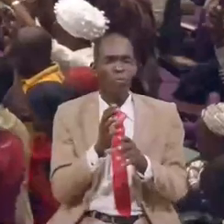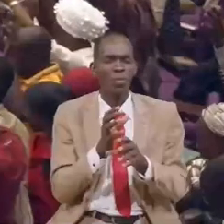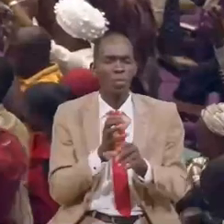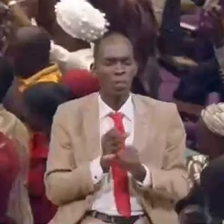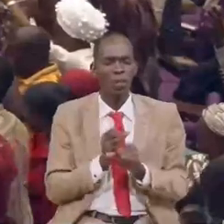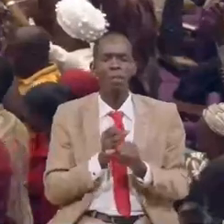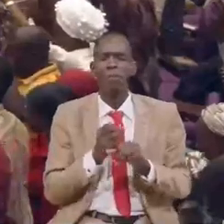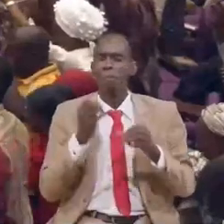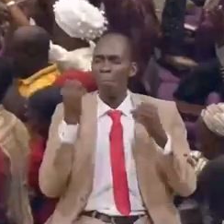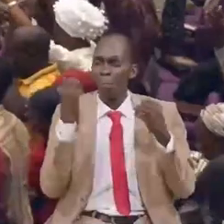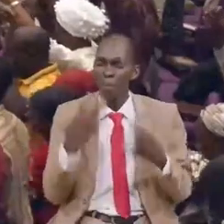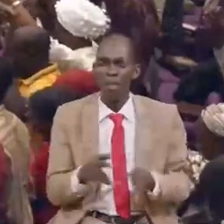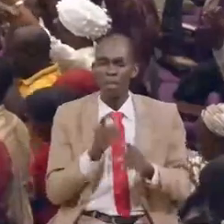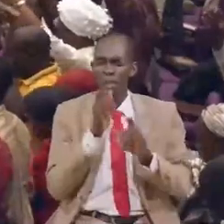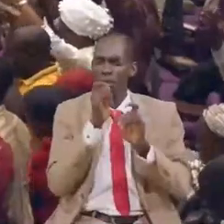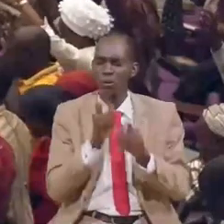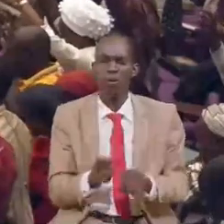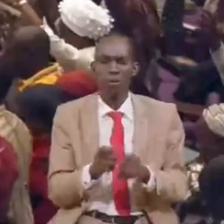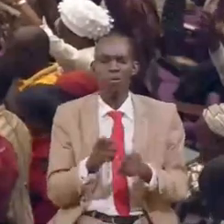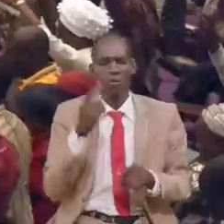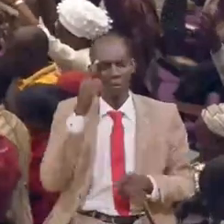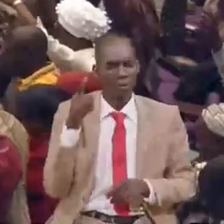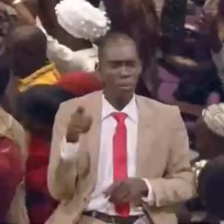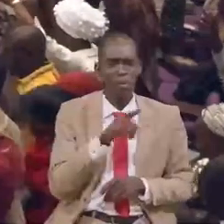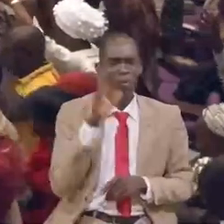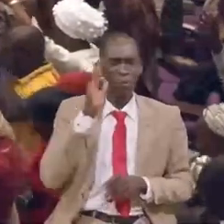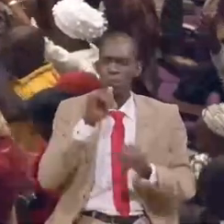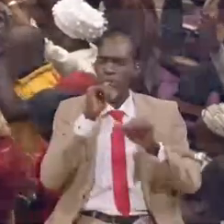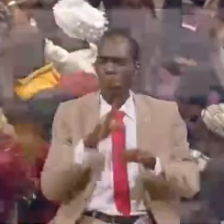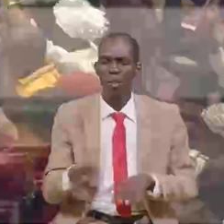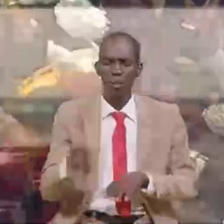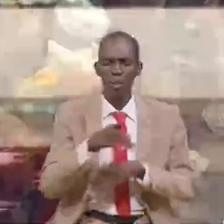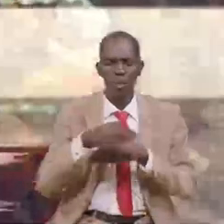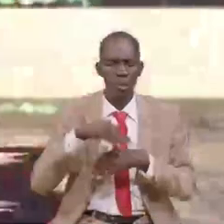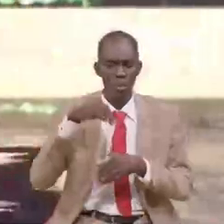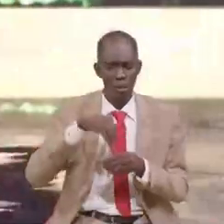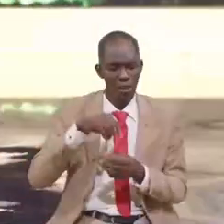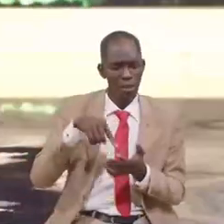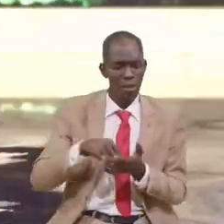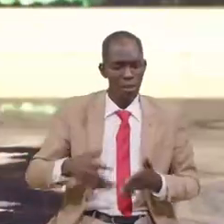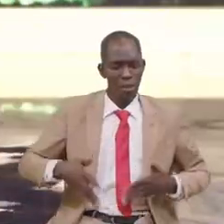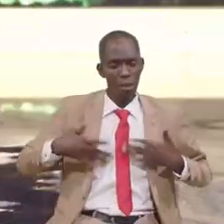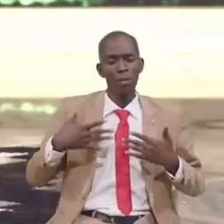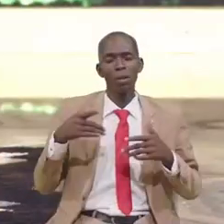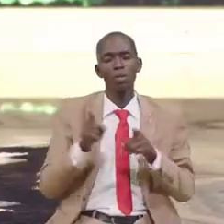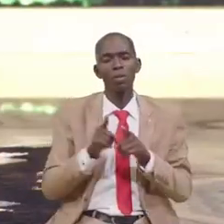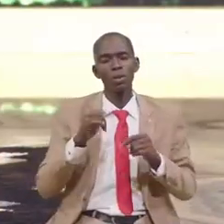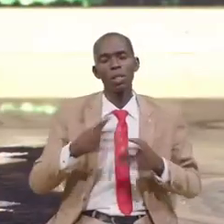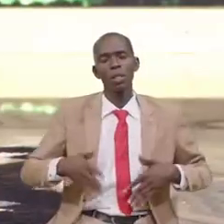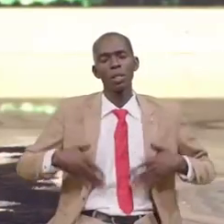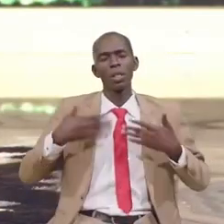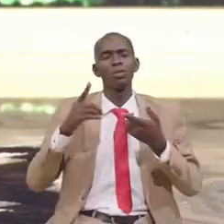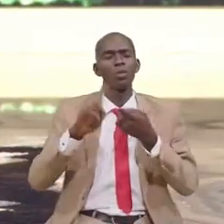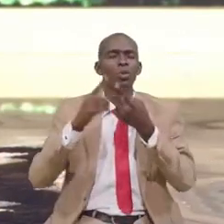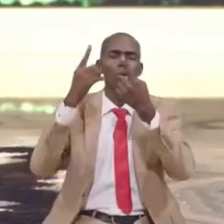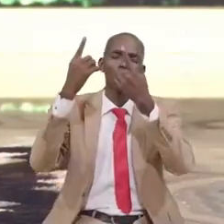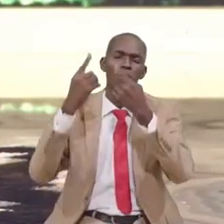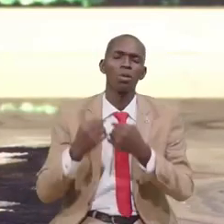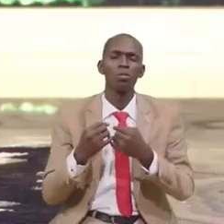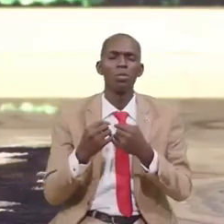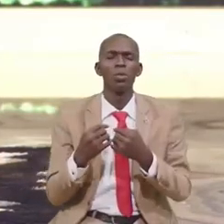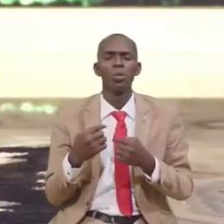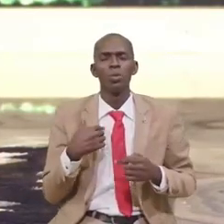que tu enregistres beaucoup de récompenses sur leur vie. Que tu les récompenses dans ce monde et dans le